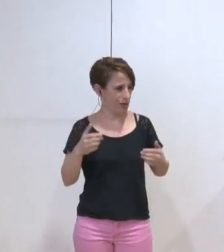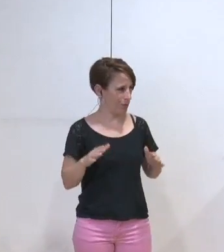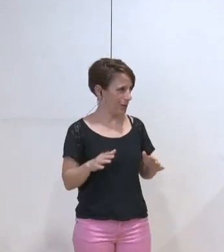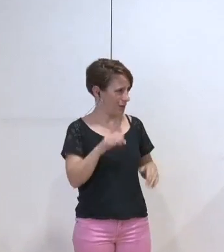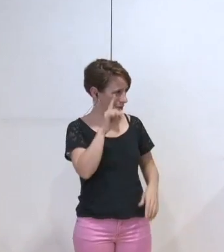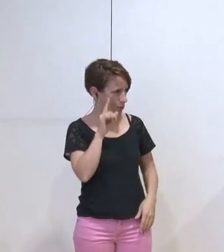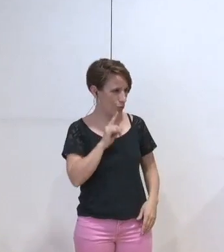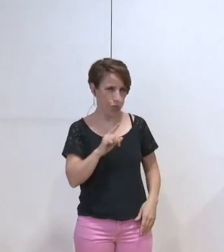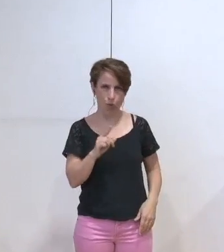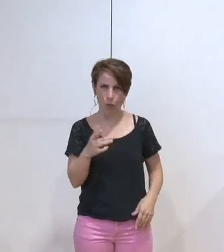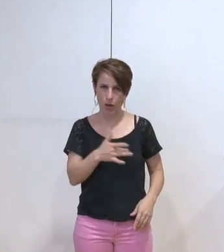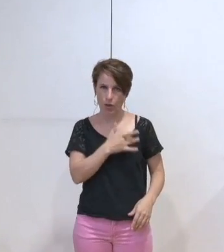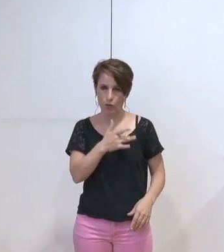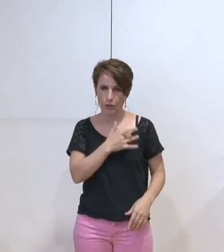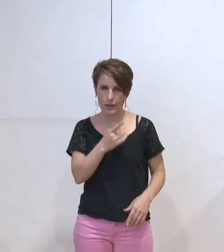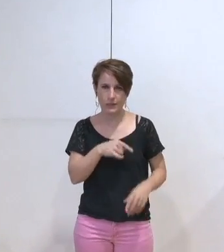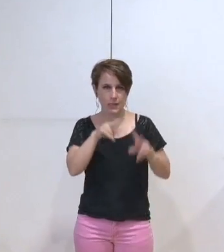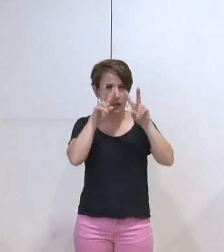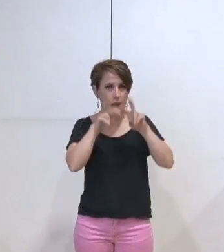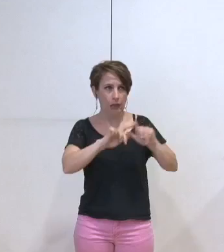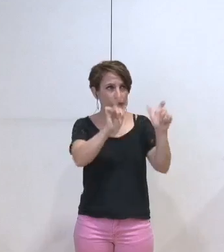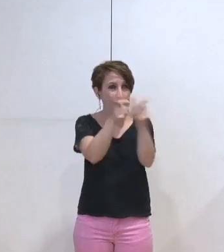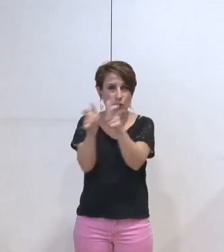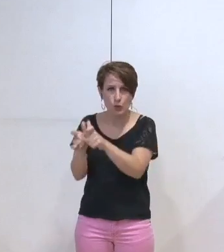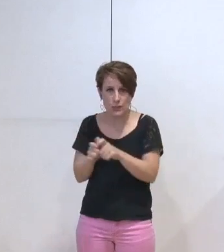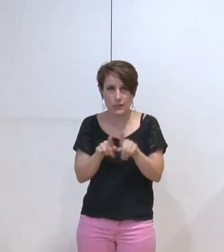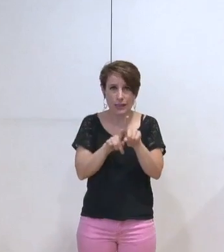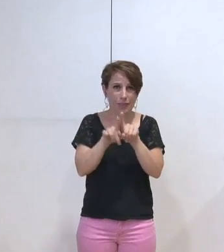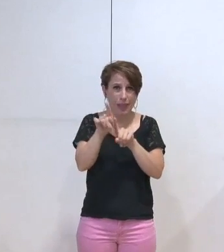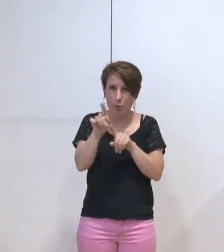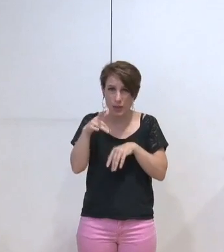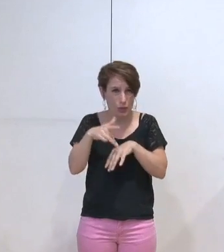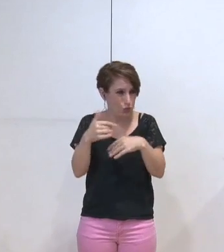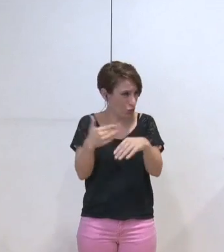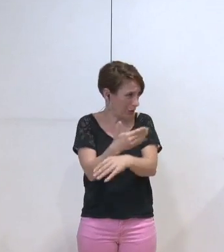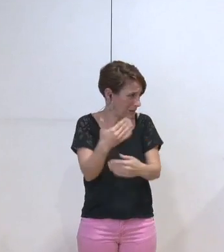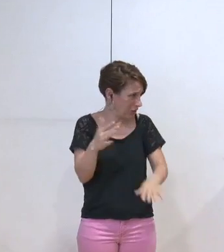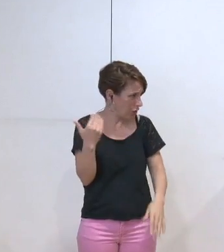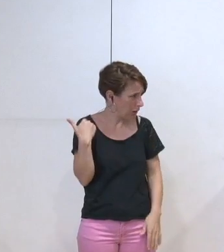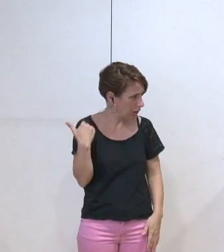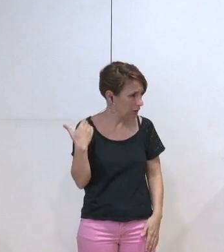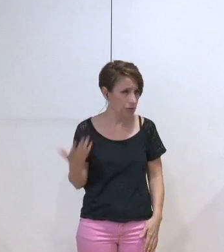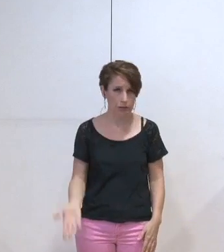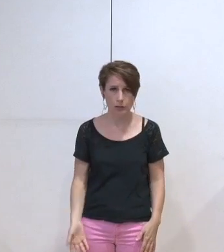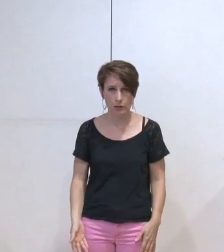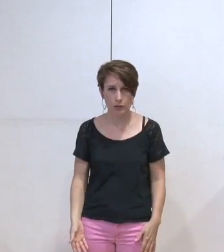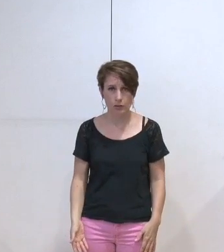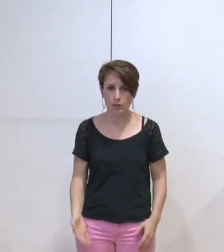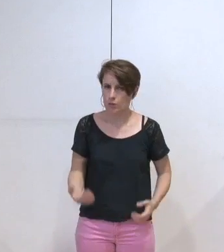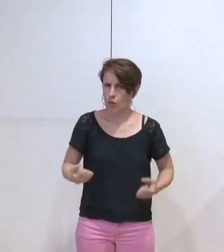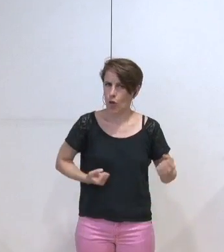diagnostics termiques qui ont déjà été faits euh et est-ce que les services de la Ville ne sont